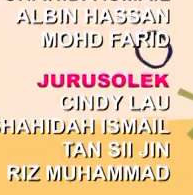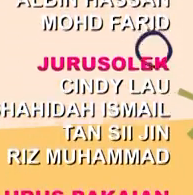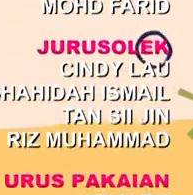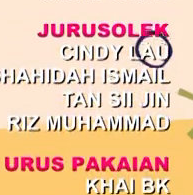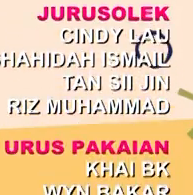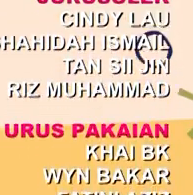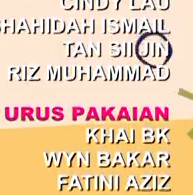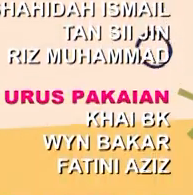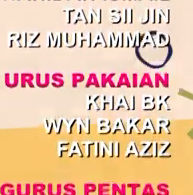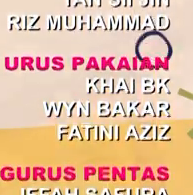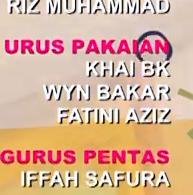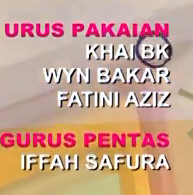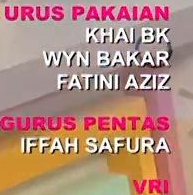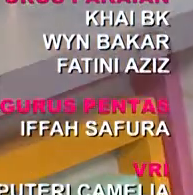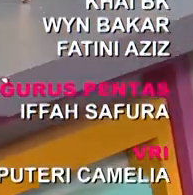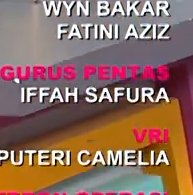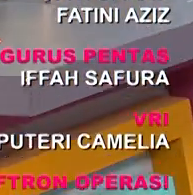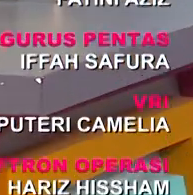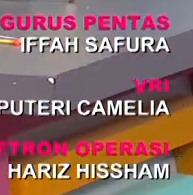1 hingga 10.